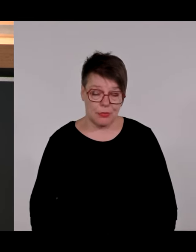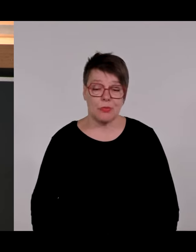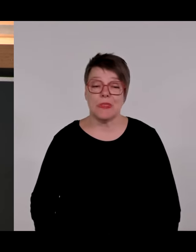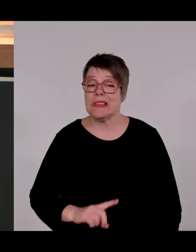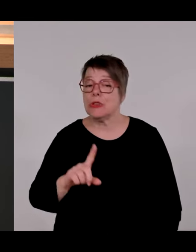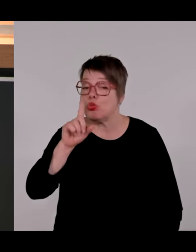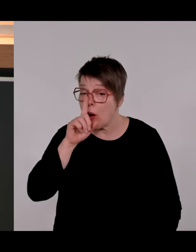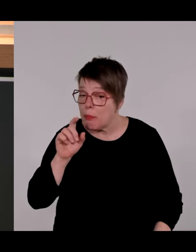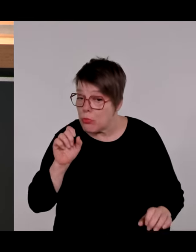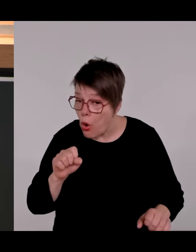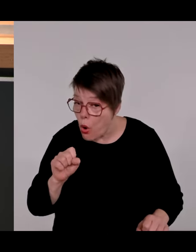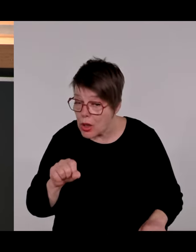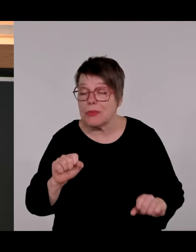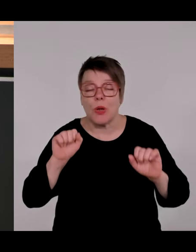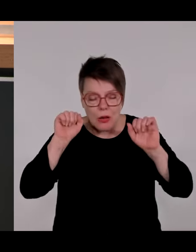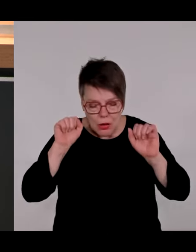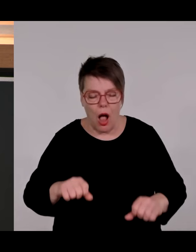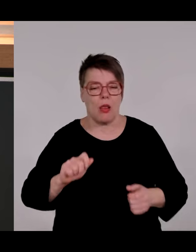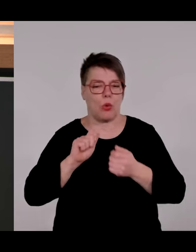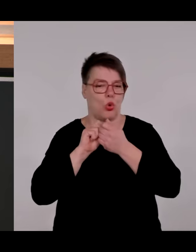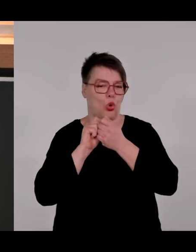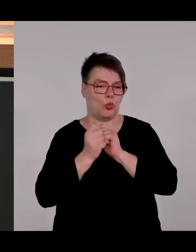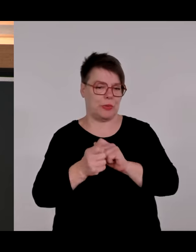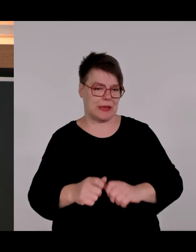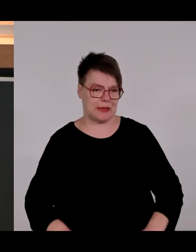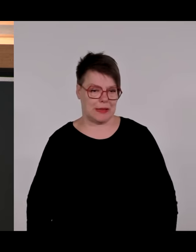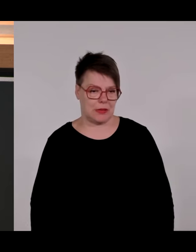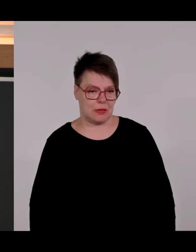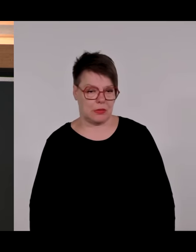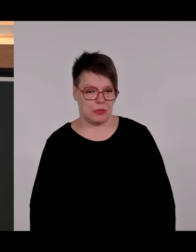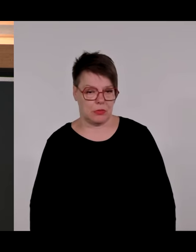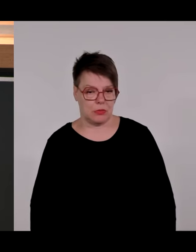Senat macht, liebe Kolleginnen und Kollegen.